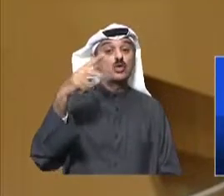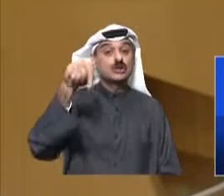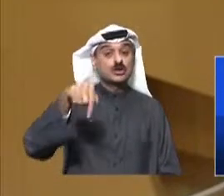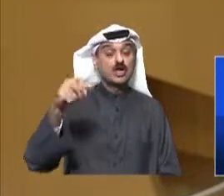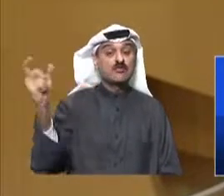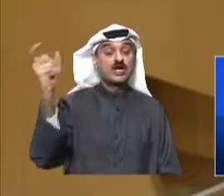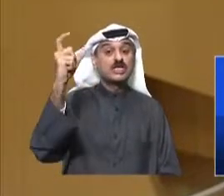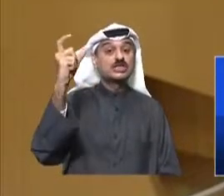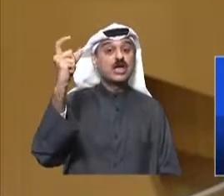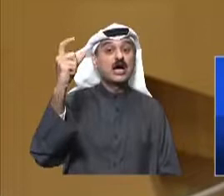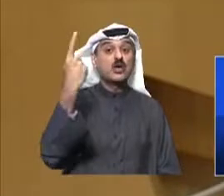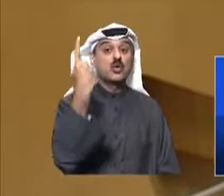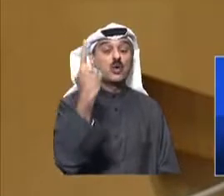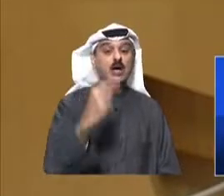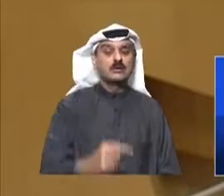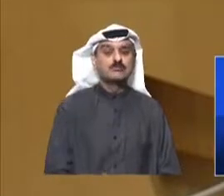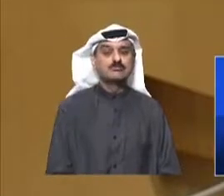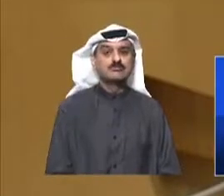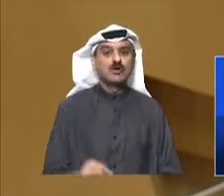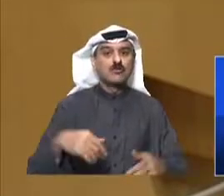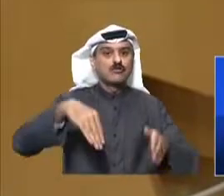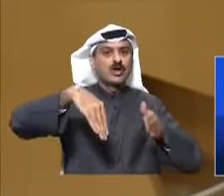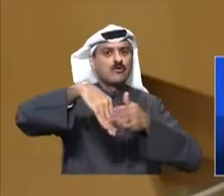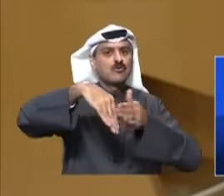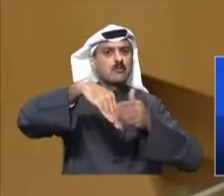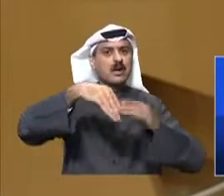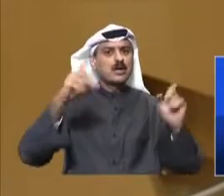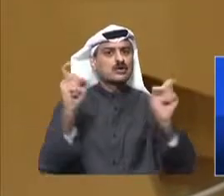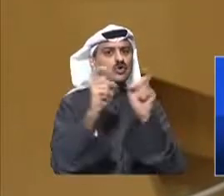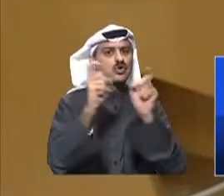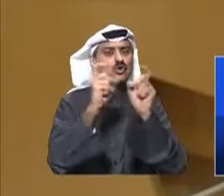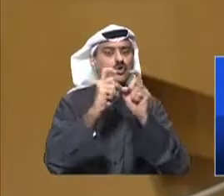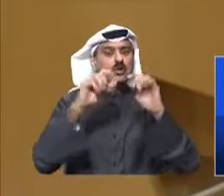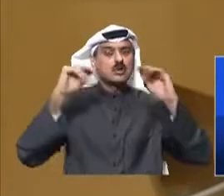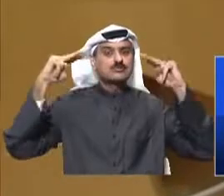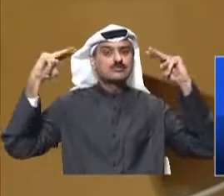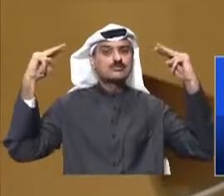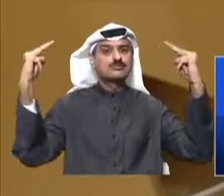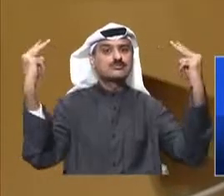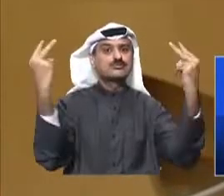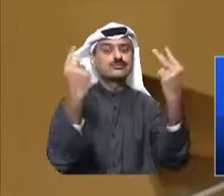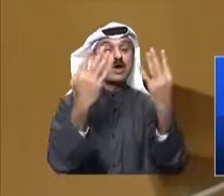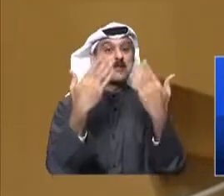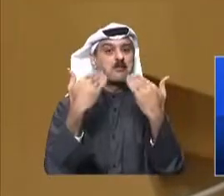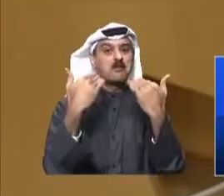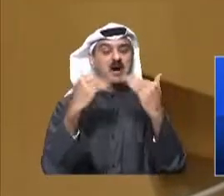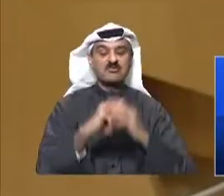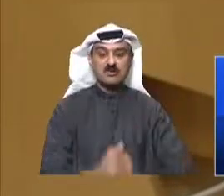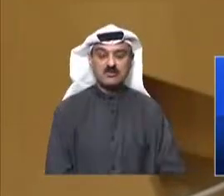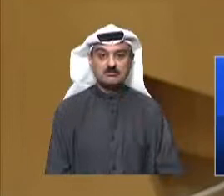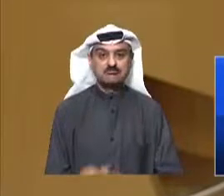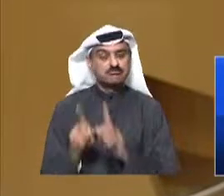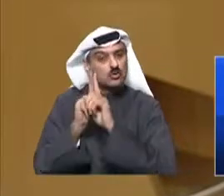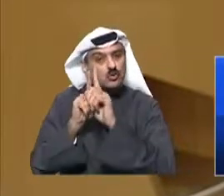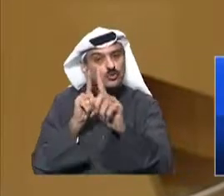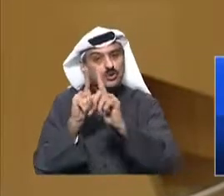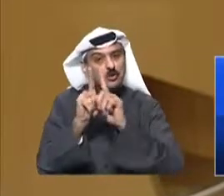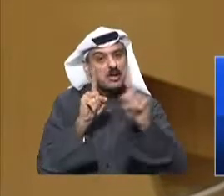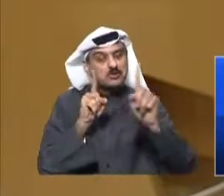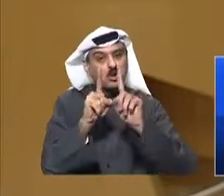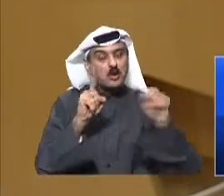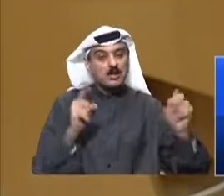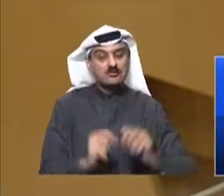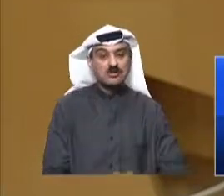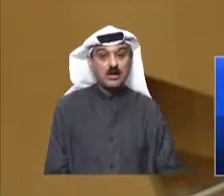للجماهير بدخول ملاعب كرة القدم بحد أقصى 500 فرد، وتطبيق قواعد التباعد المكاني وتقليل